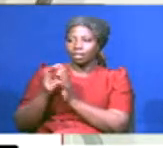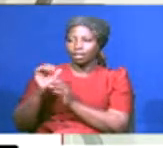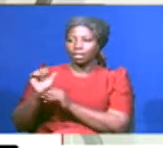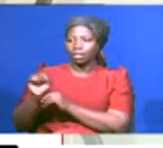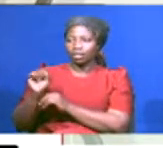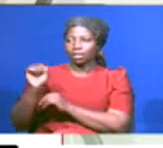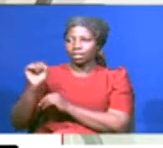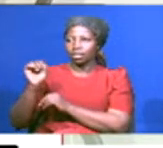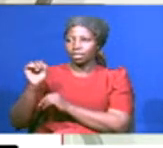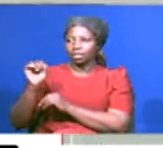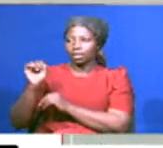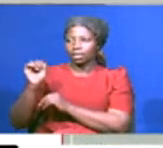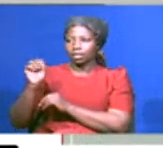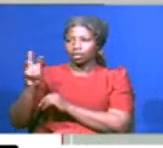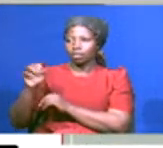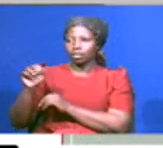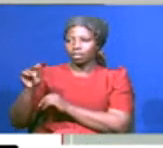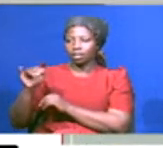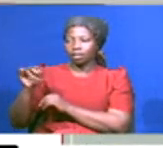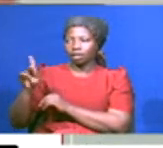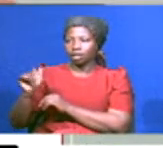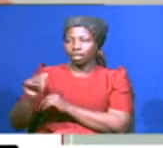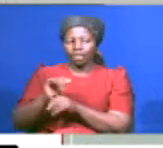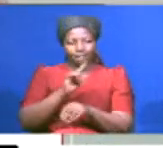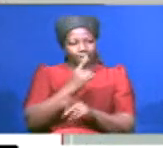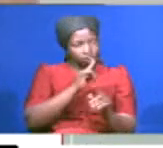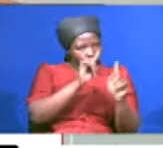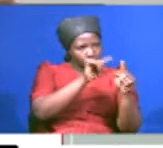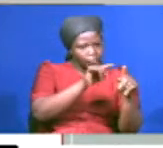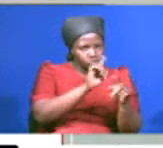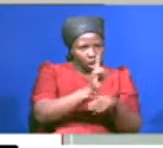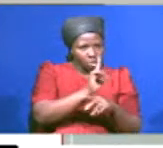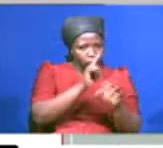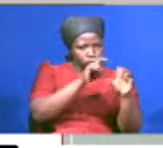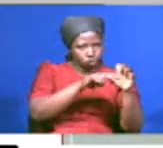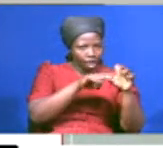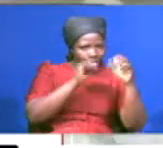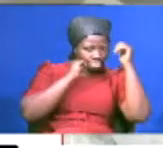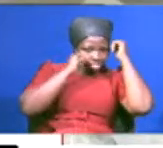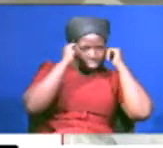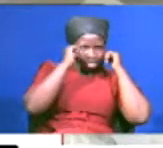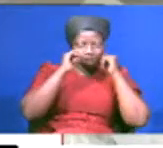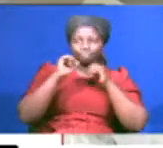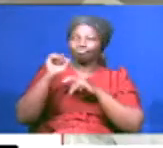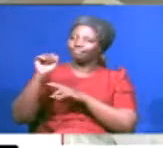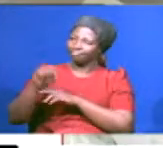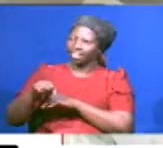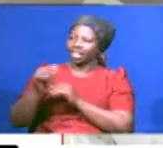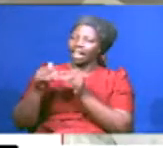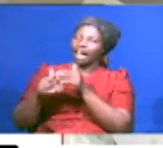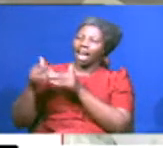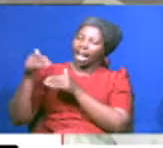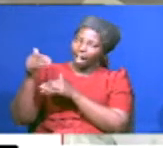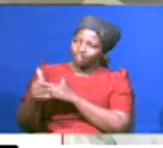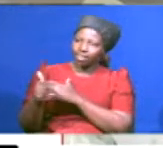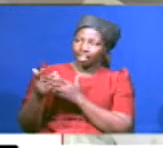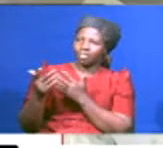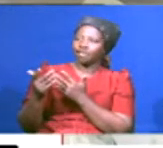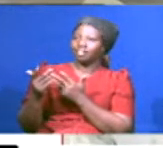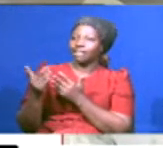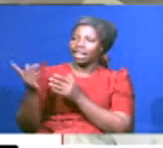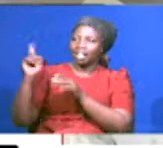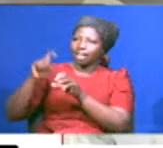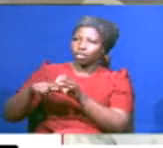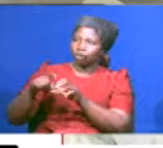Leswanyika. But first when you came to Nairobi, you joined the Air Force as an artist, right? Yes, after that, yeah, I joined